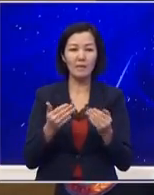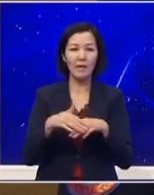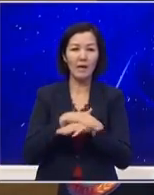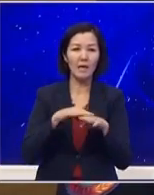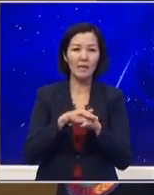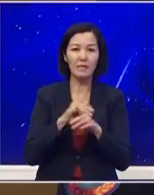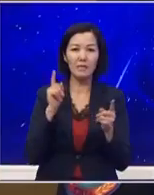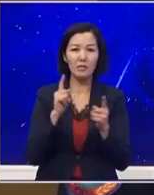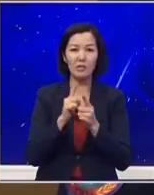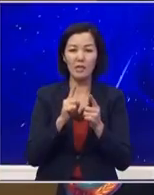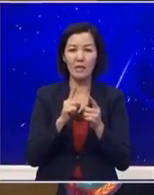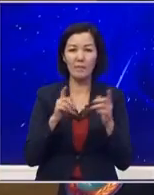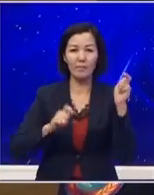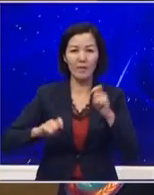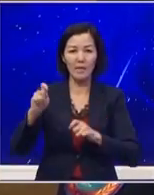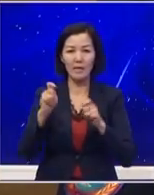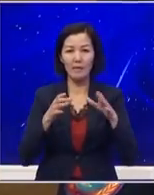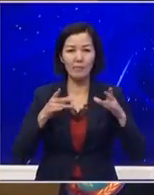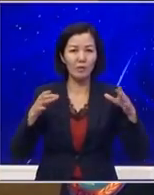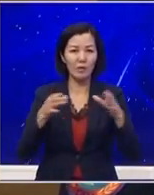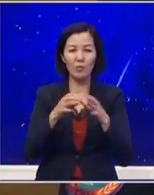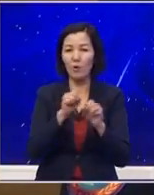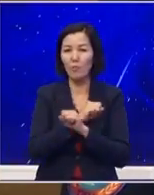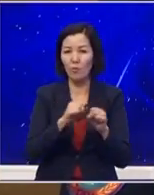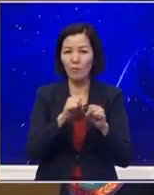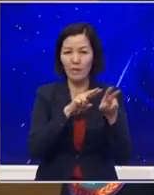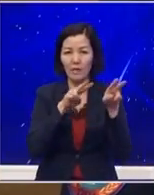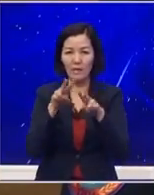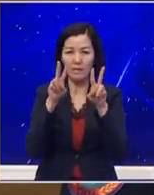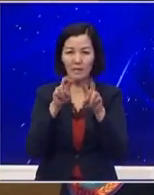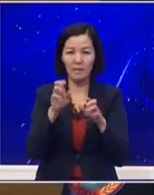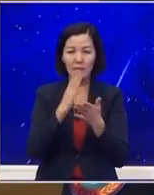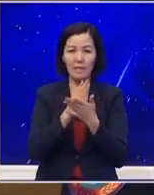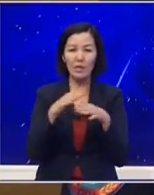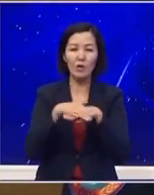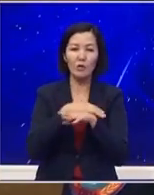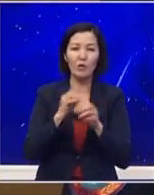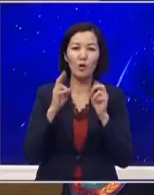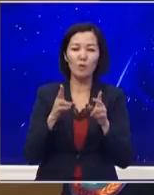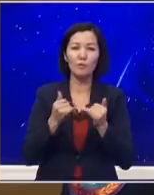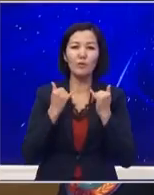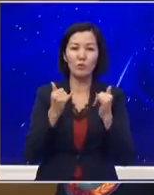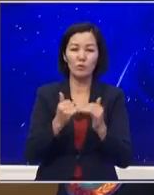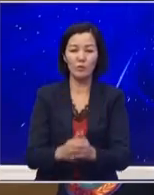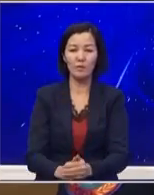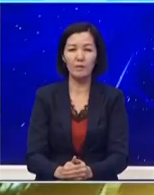жиналуына жол бермеу мақсатында біздің тараптан рейдтік жұмыстар жүргізіледі. Мұның бәрі тұрғындардың қауіпсіздігі үшін.